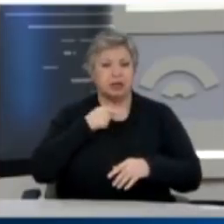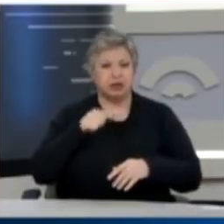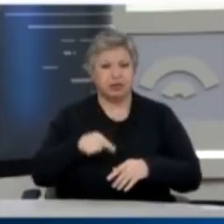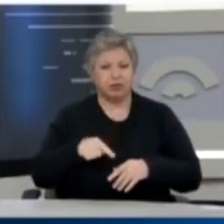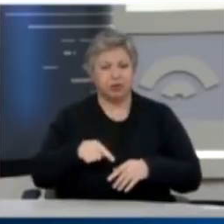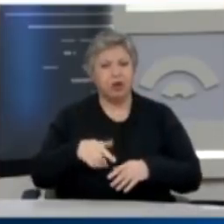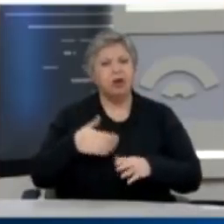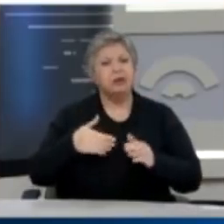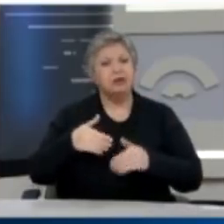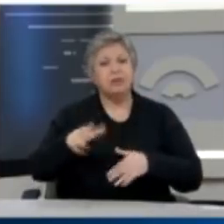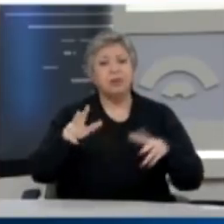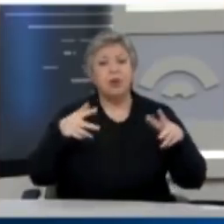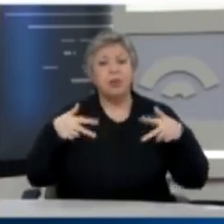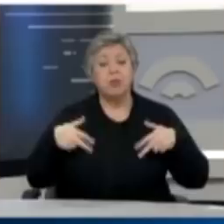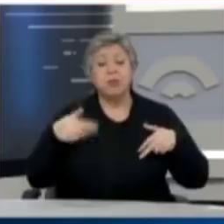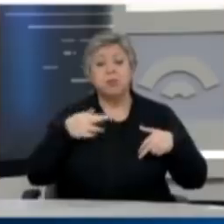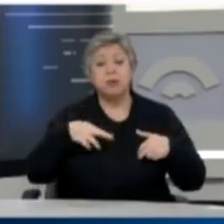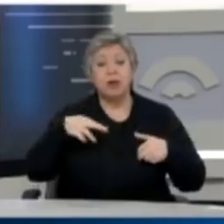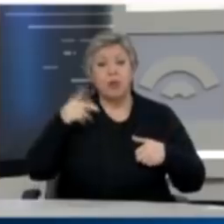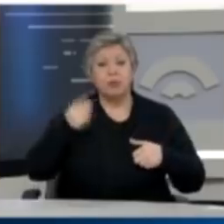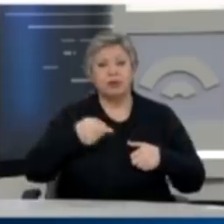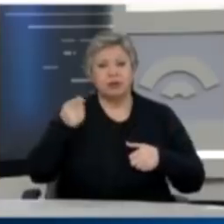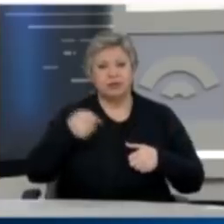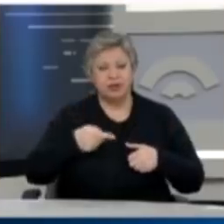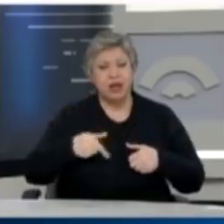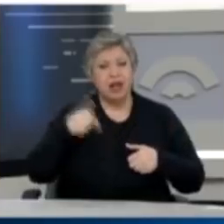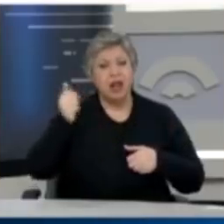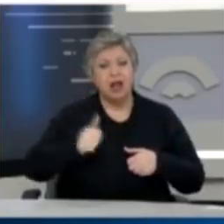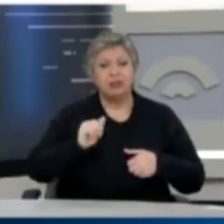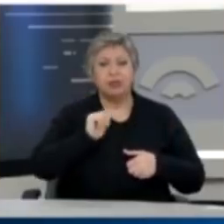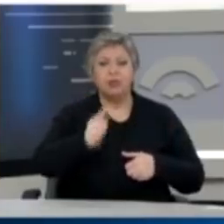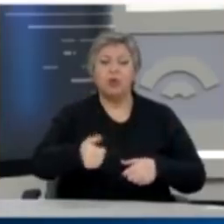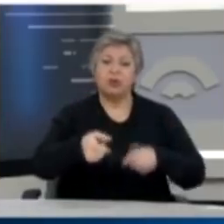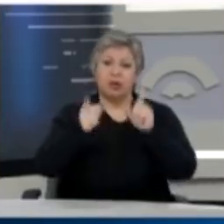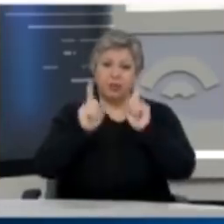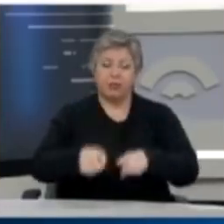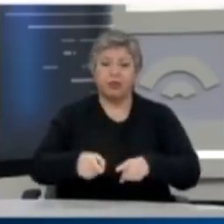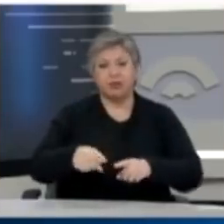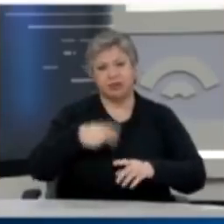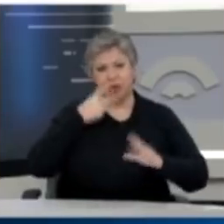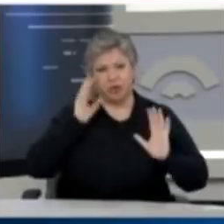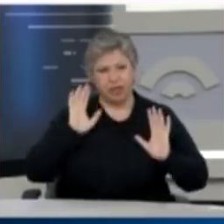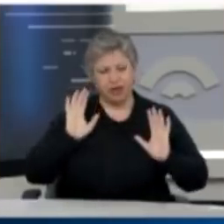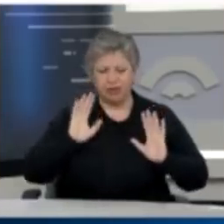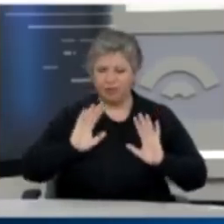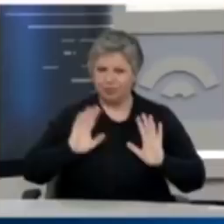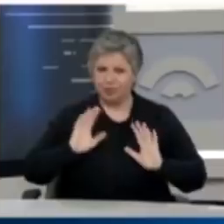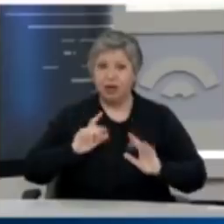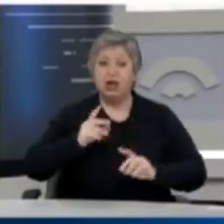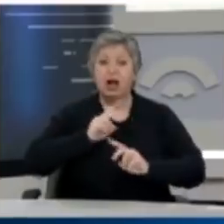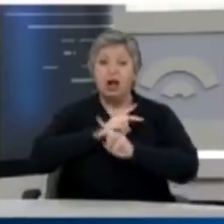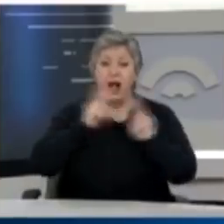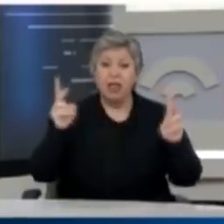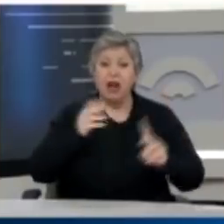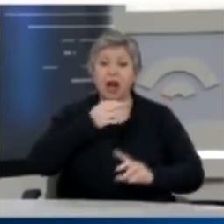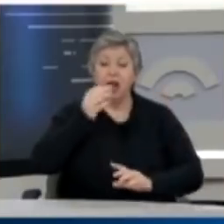πλειοψηφία, να αποφασίσει τις τελικές συνταγματικές αλλαγές κατά το δοκούν. Το λέμε καθαρά. Δεν σας